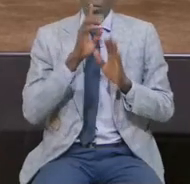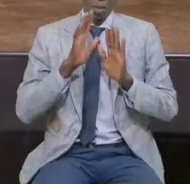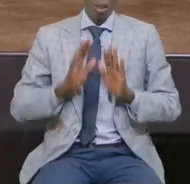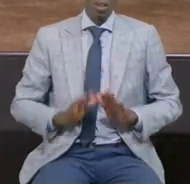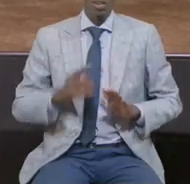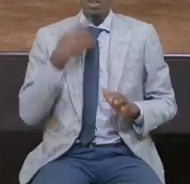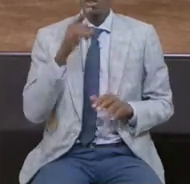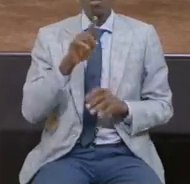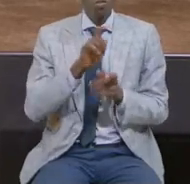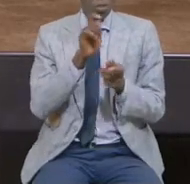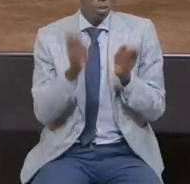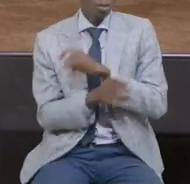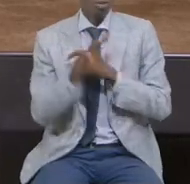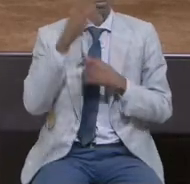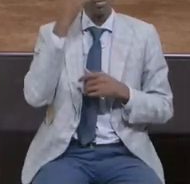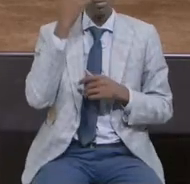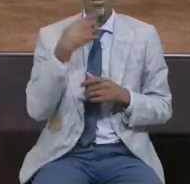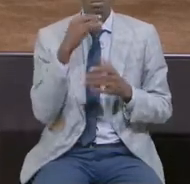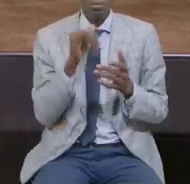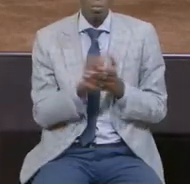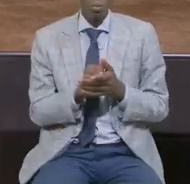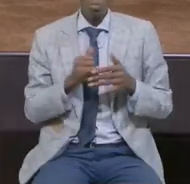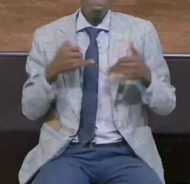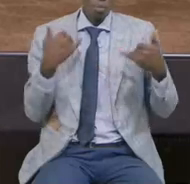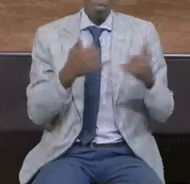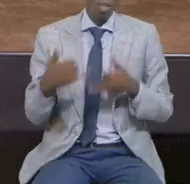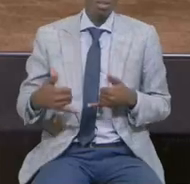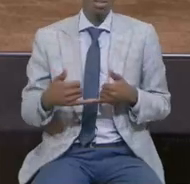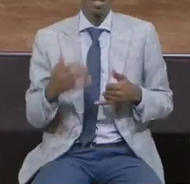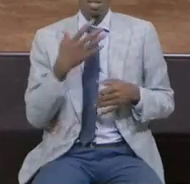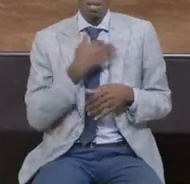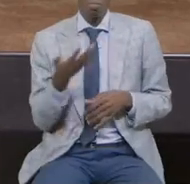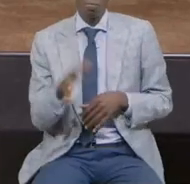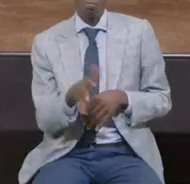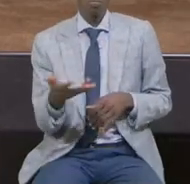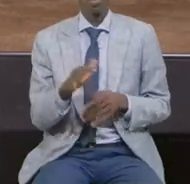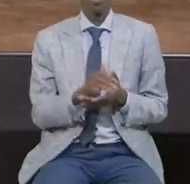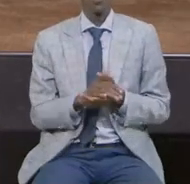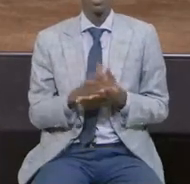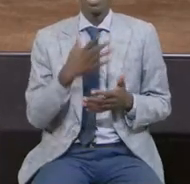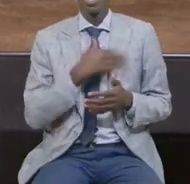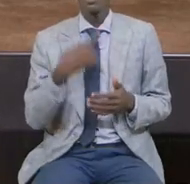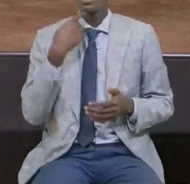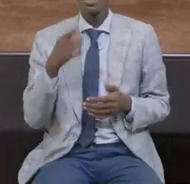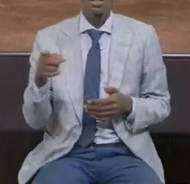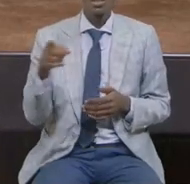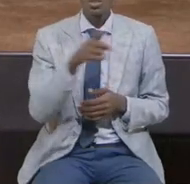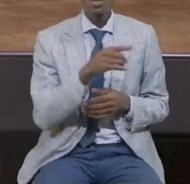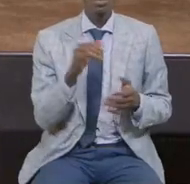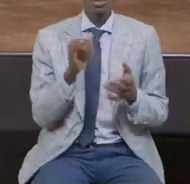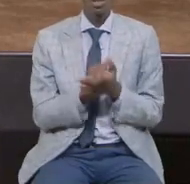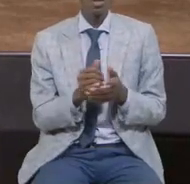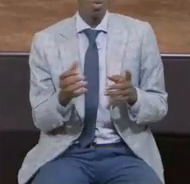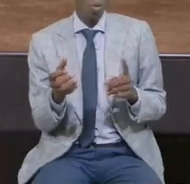change ta décision. Il te dit, transige, compromet. Il te dit que tu